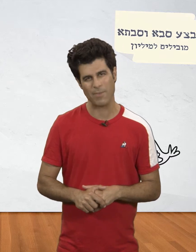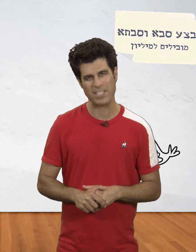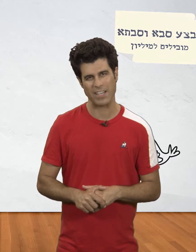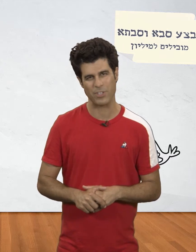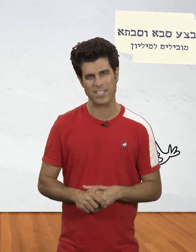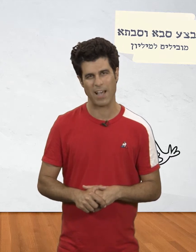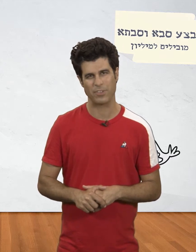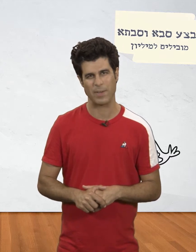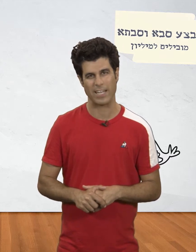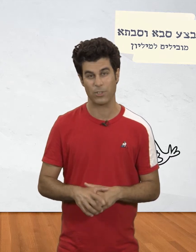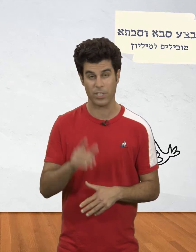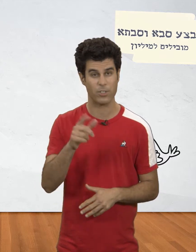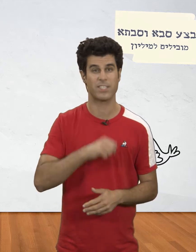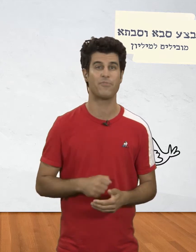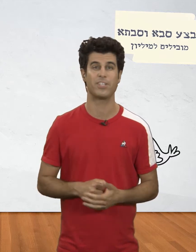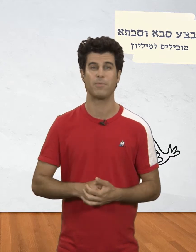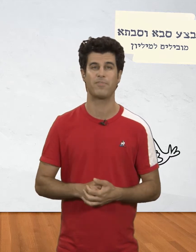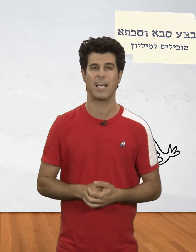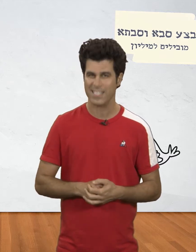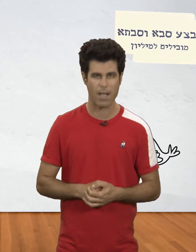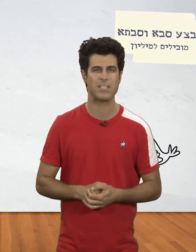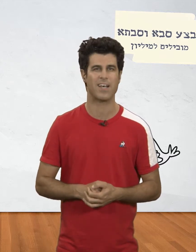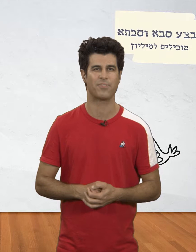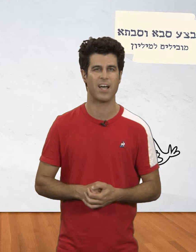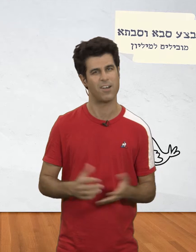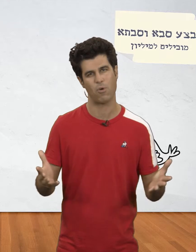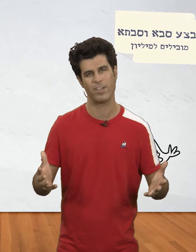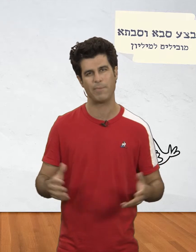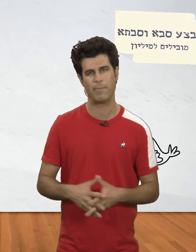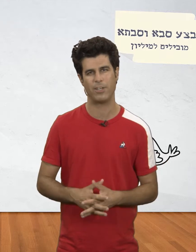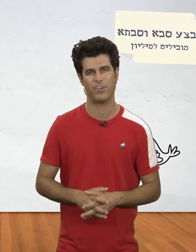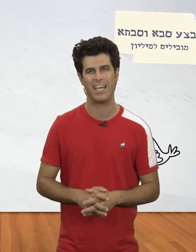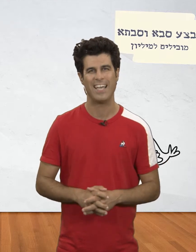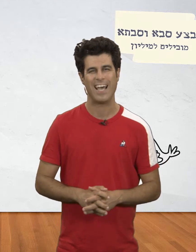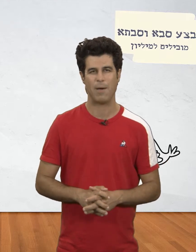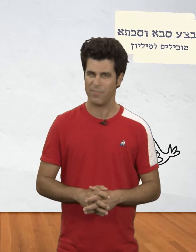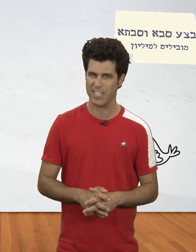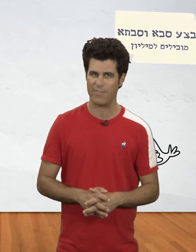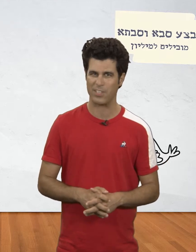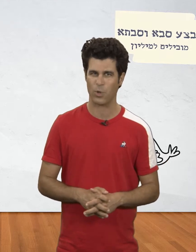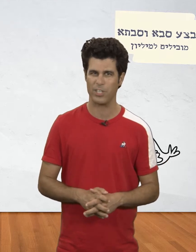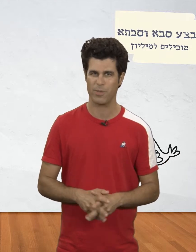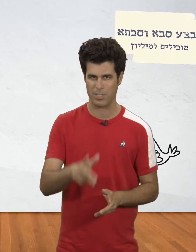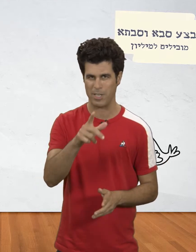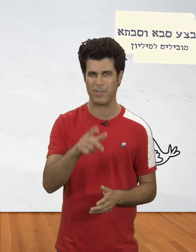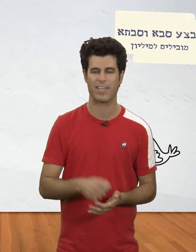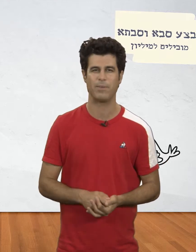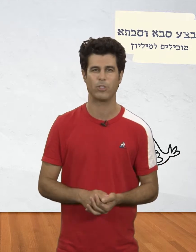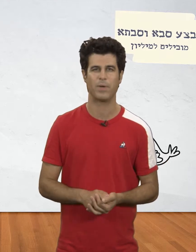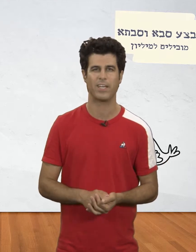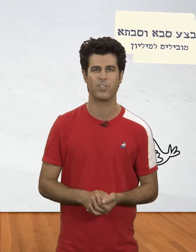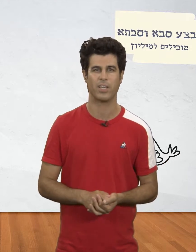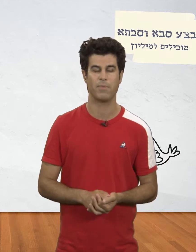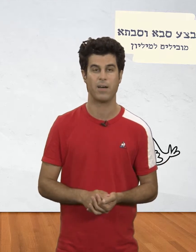שלום לכם, איזה כיף שהצטרפתם אליי לתוכנית נוספת של מבצע סבא סבתא מובילים למיליון. המבצע והתוכנית שמזמינים אתכם